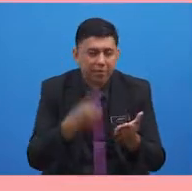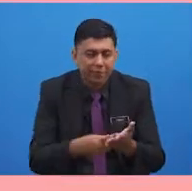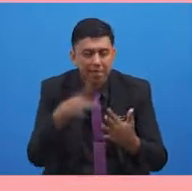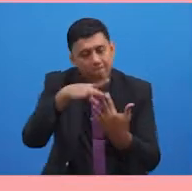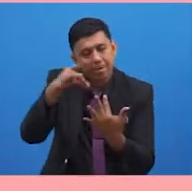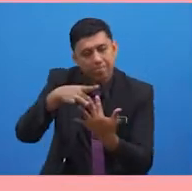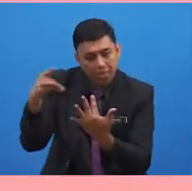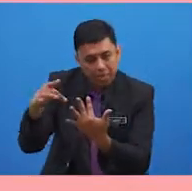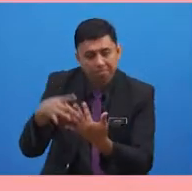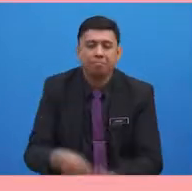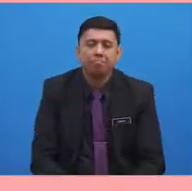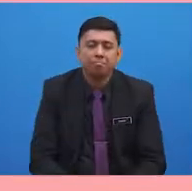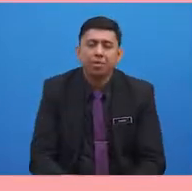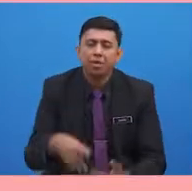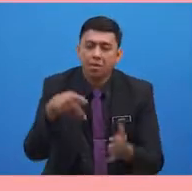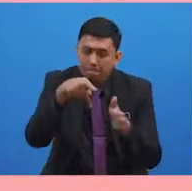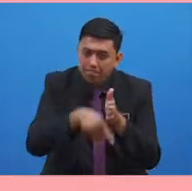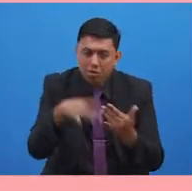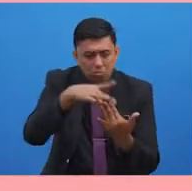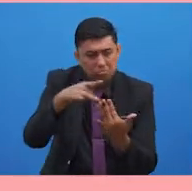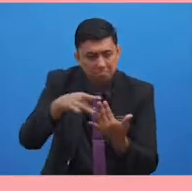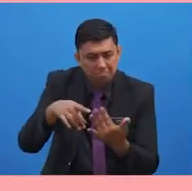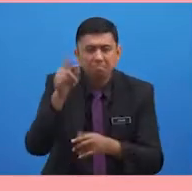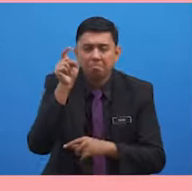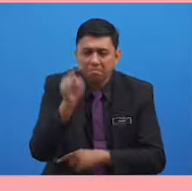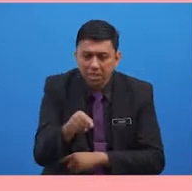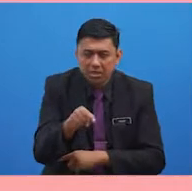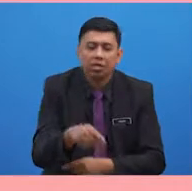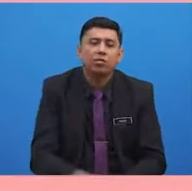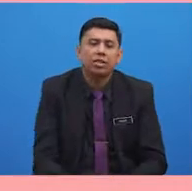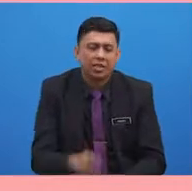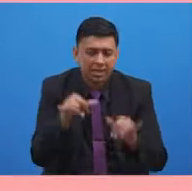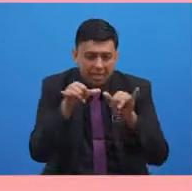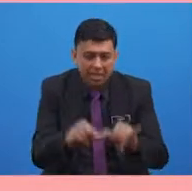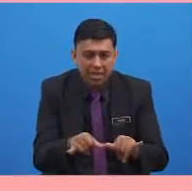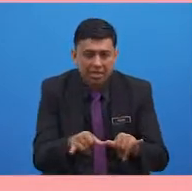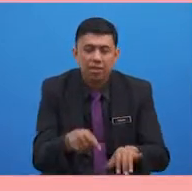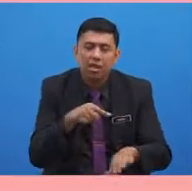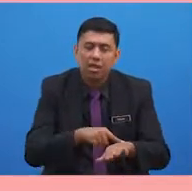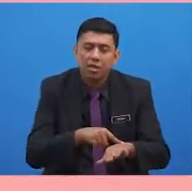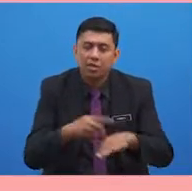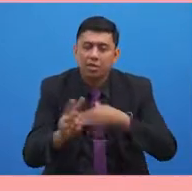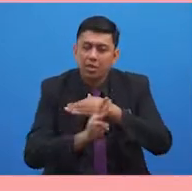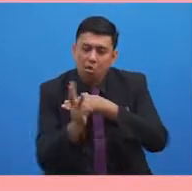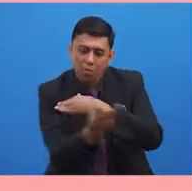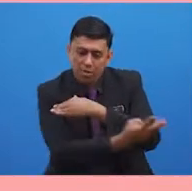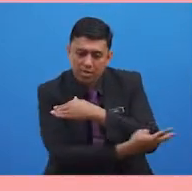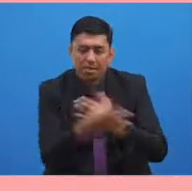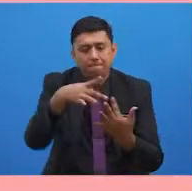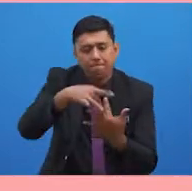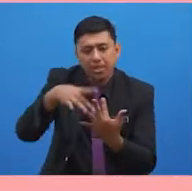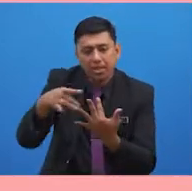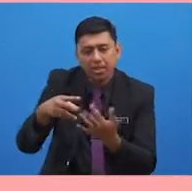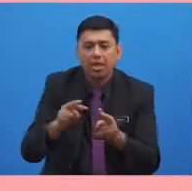pemilih. Pengundi tersebut juga perlulah bermastautin di bahagian pilihan